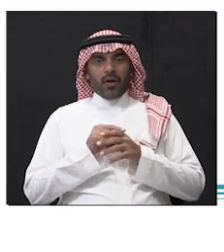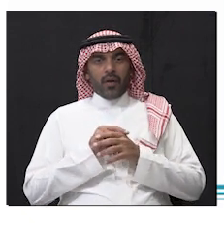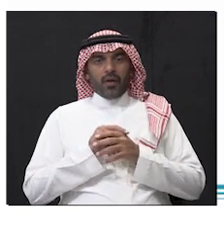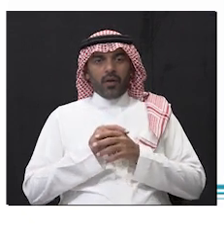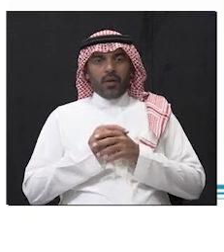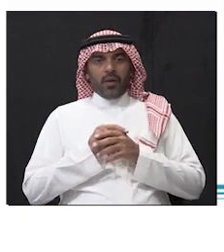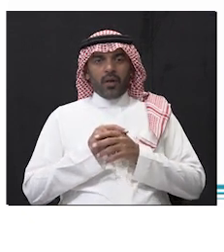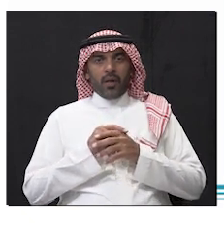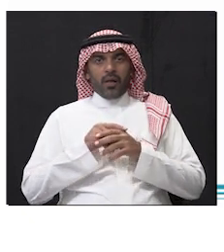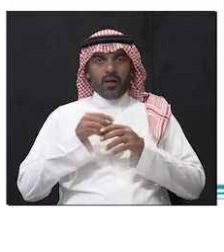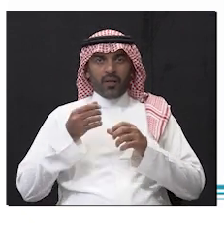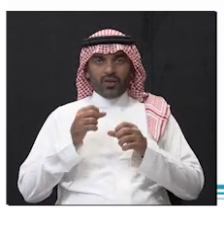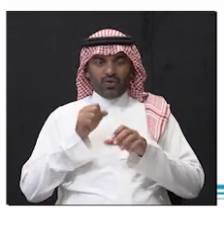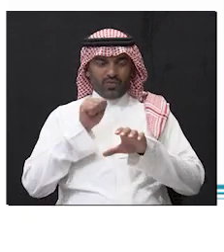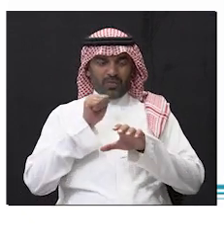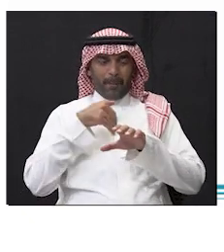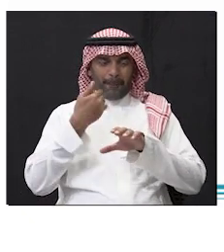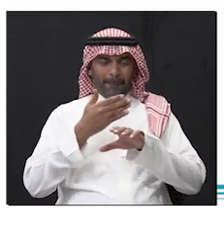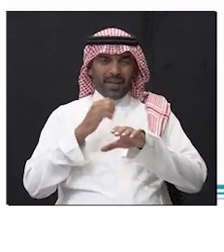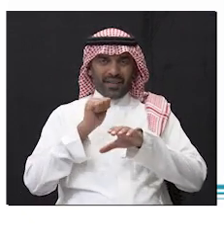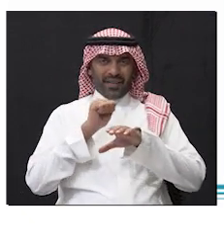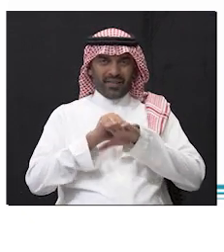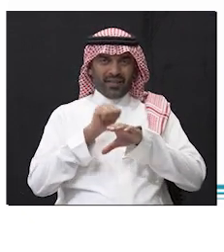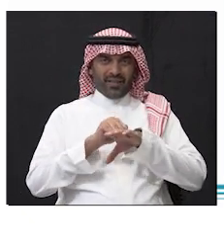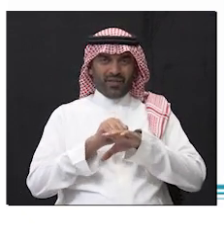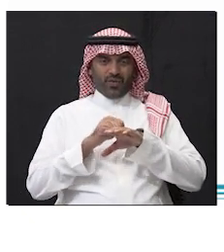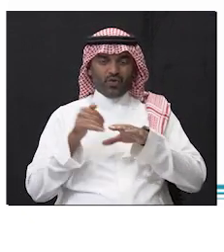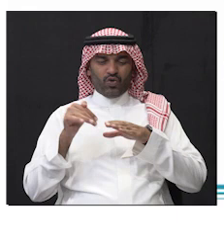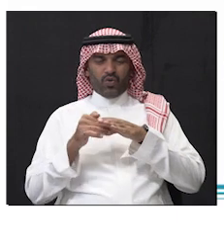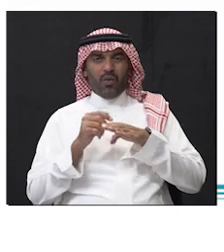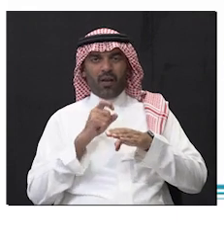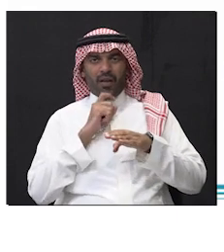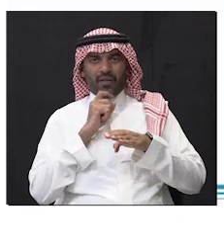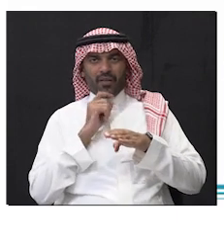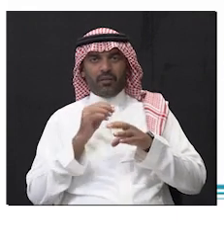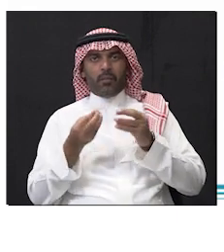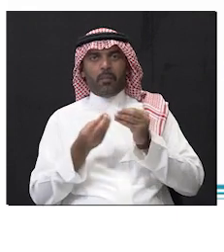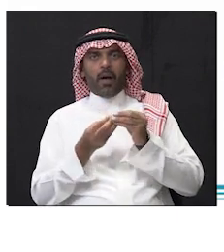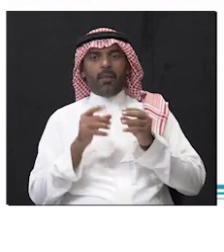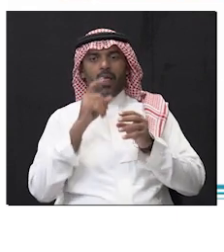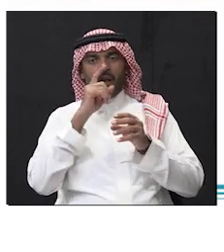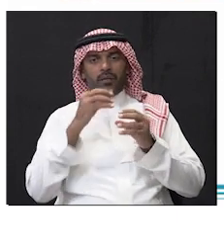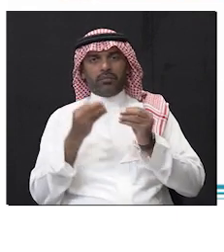له عملية نسميها عملية الانسلاخ. أحسنتم.